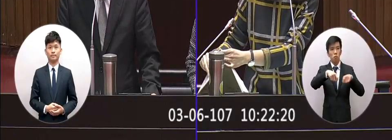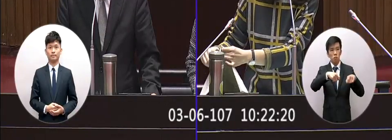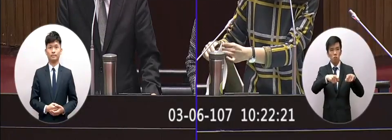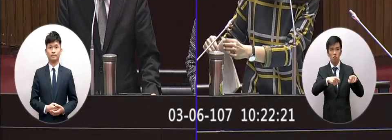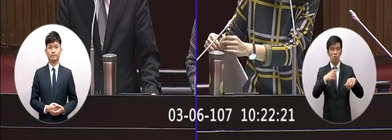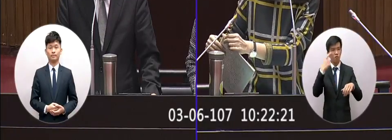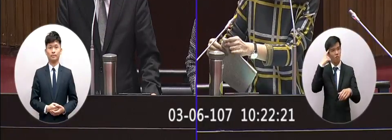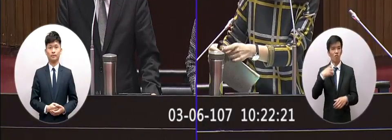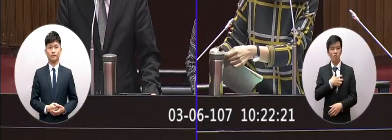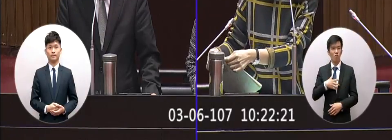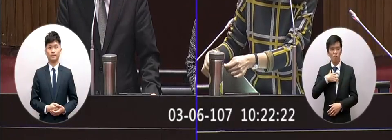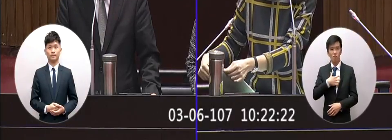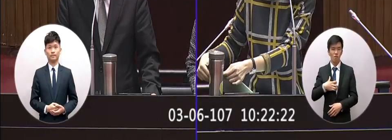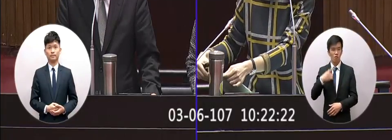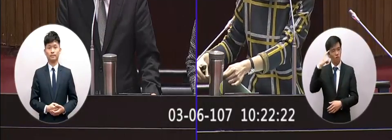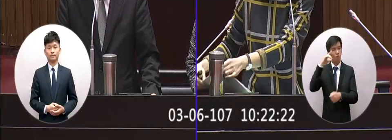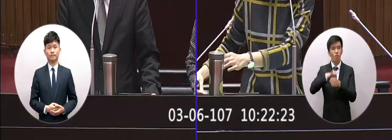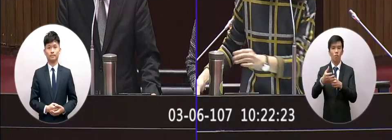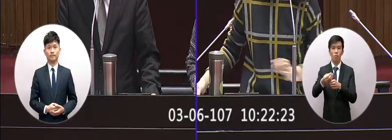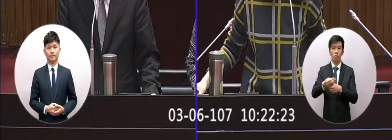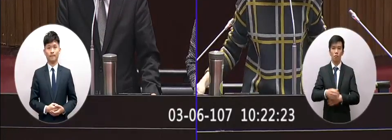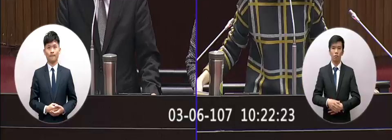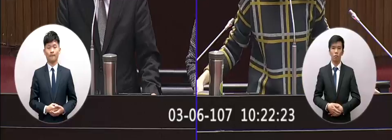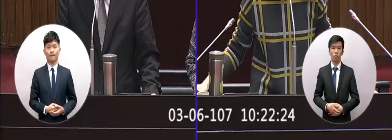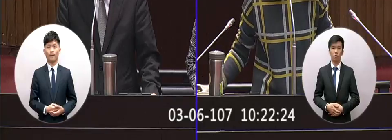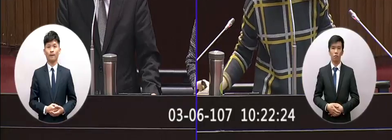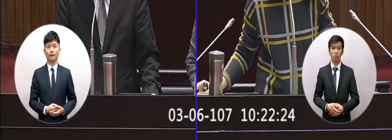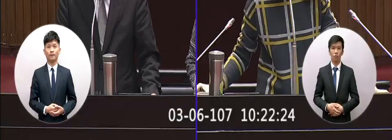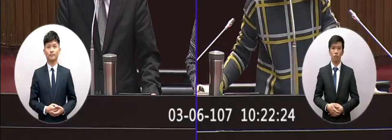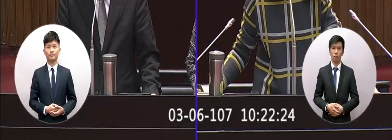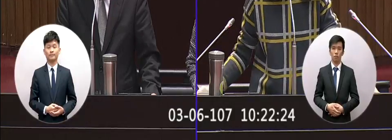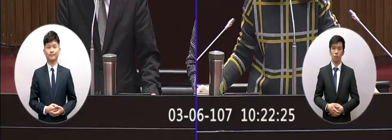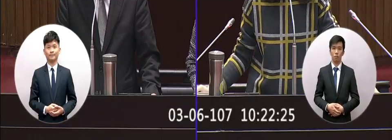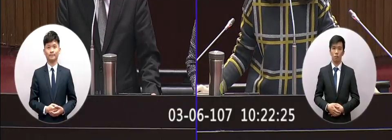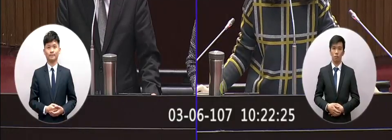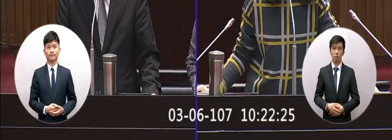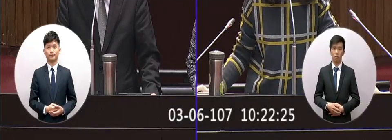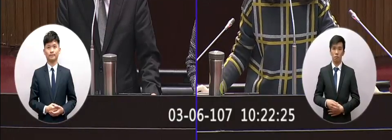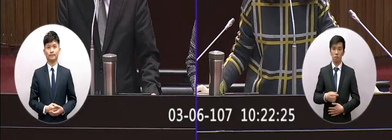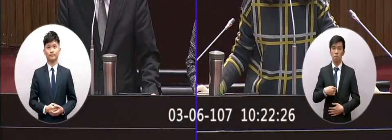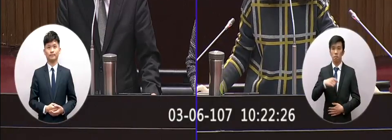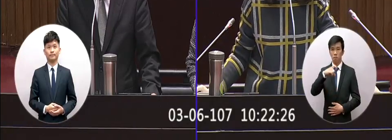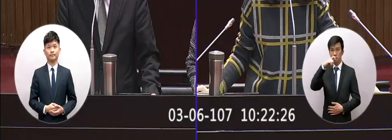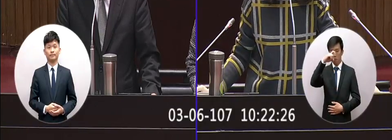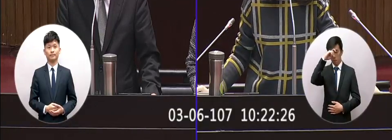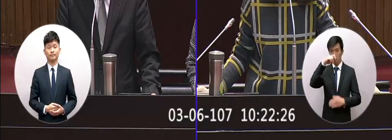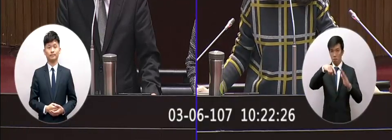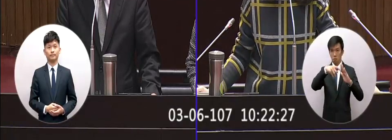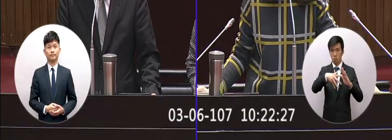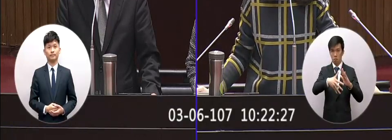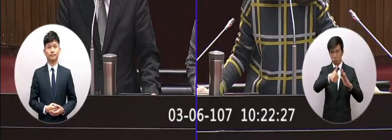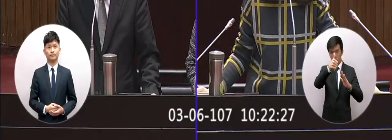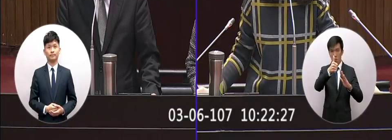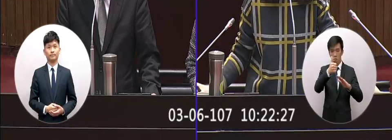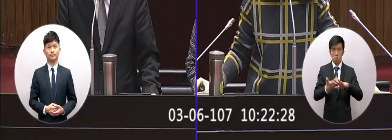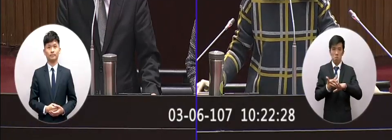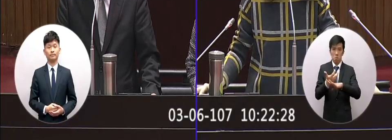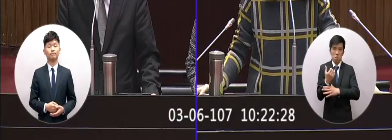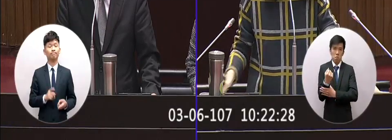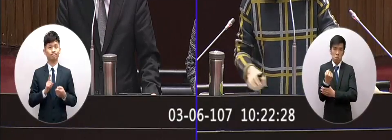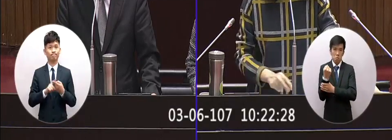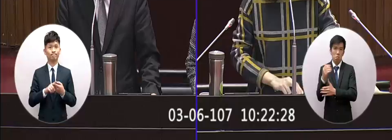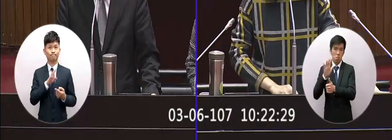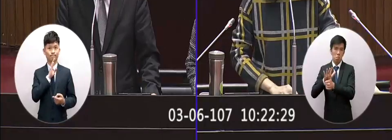个不满哦。那我们也希望说，院长能够尽全力的来弥补这一块了